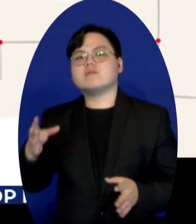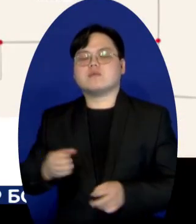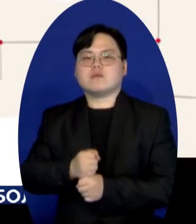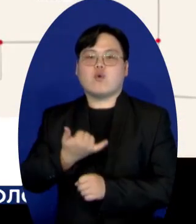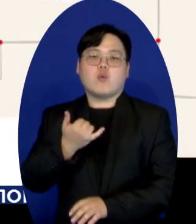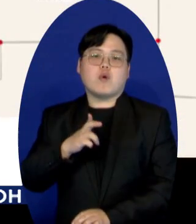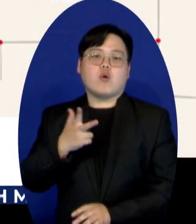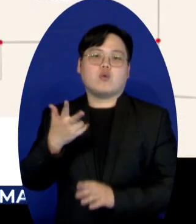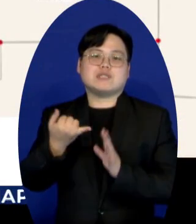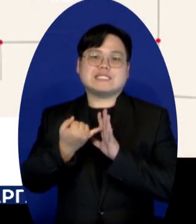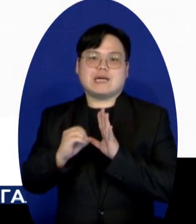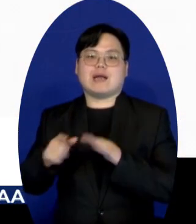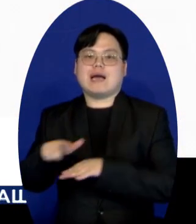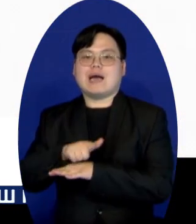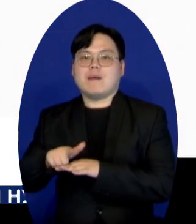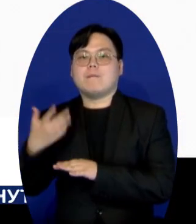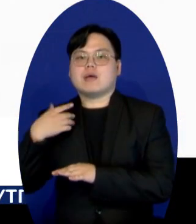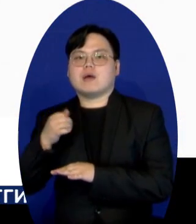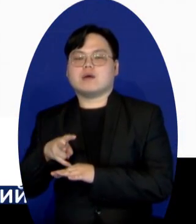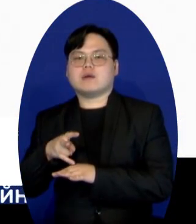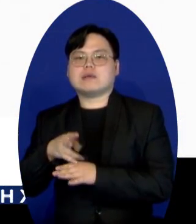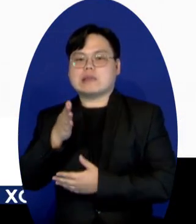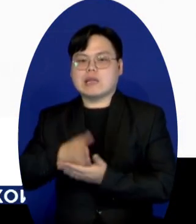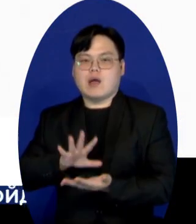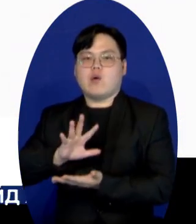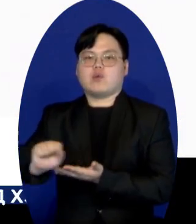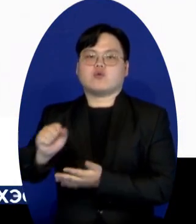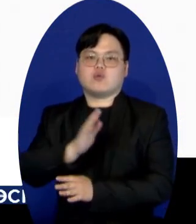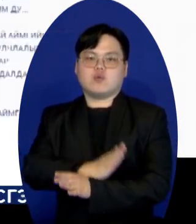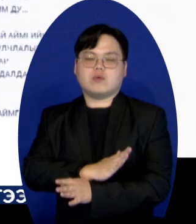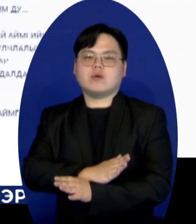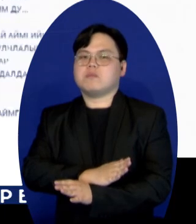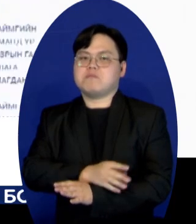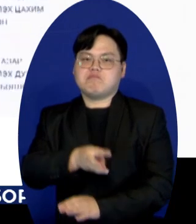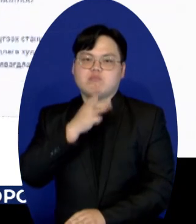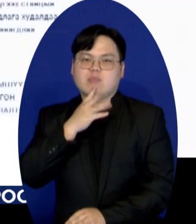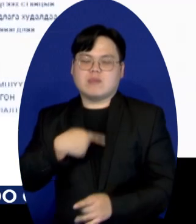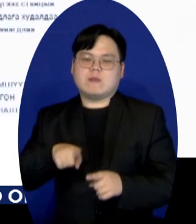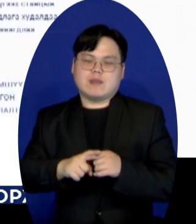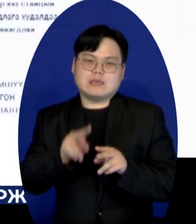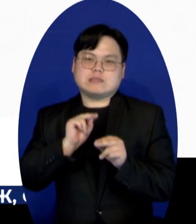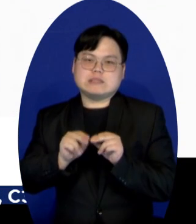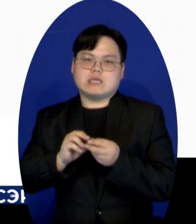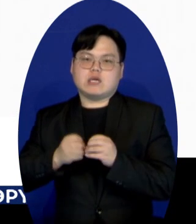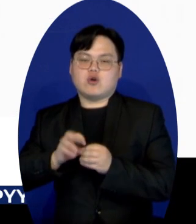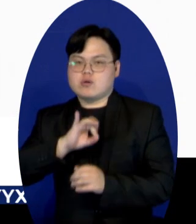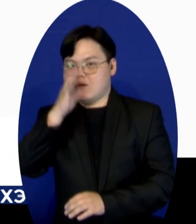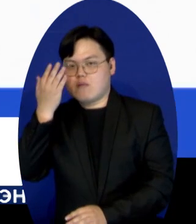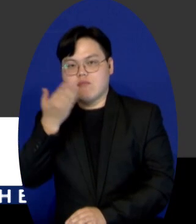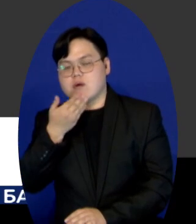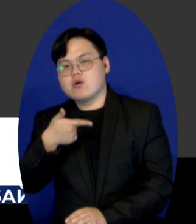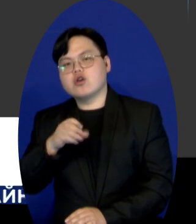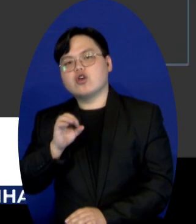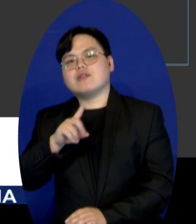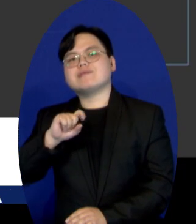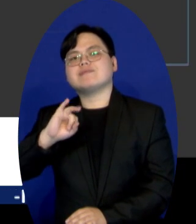360 гаруй геодезийн цэг тэмдэг байсны тал нь устж үгүй болжээ. Тиймээс мэдээллийг эхнээс нь нэгтгэхээс өөр аргагүй болсон. Мөн геодез зураг зүйн